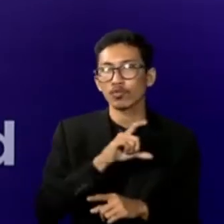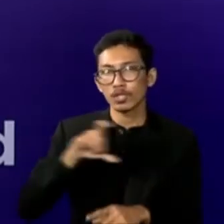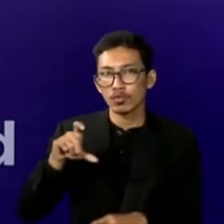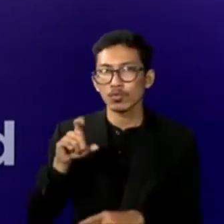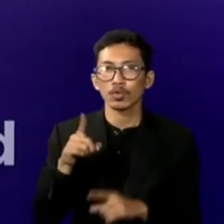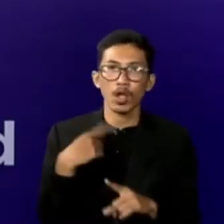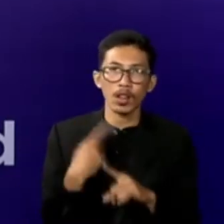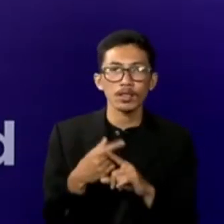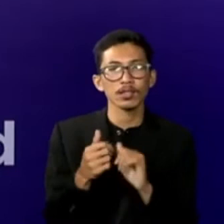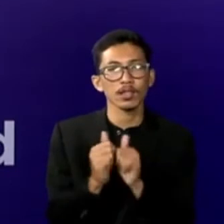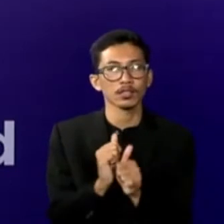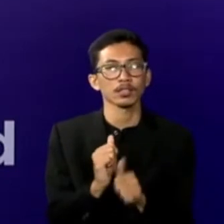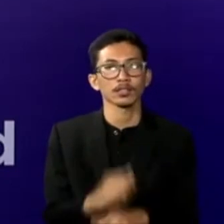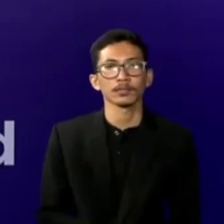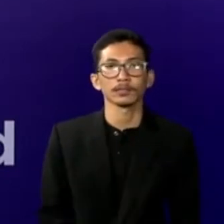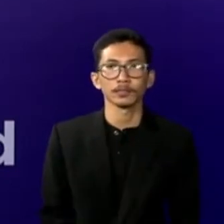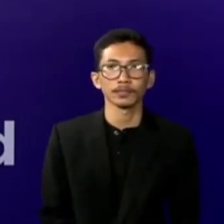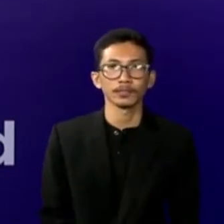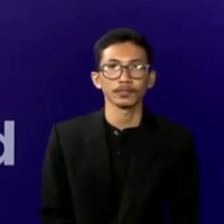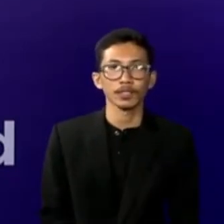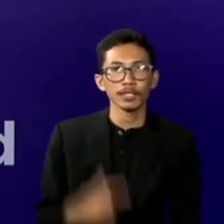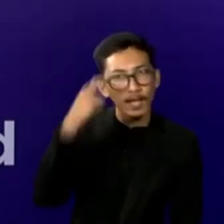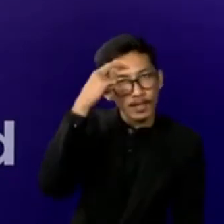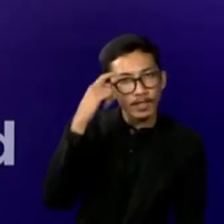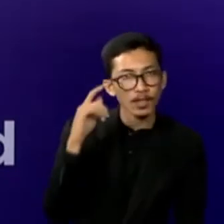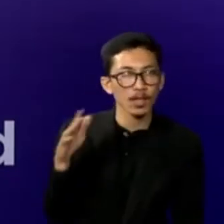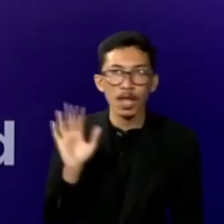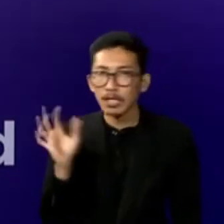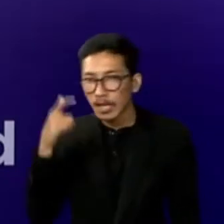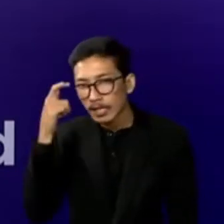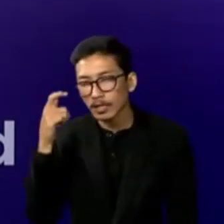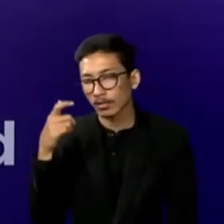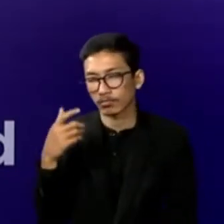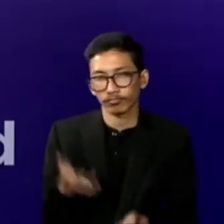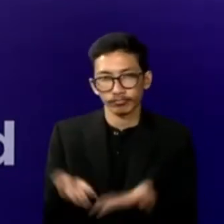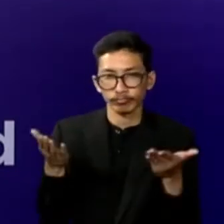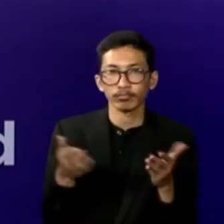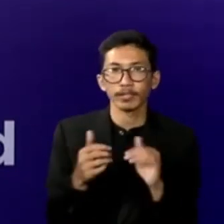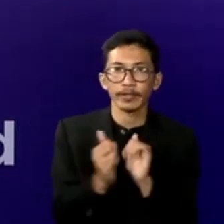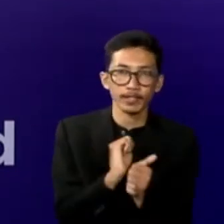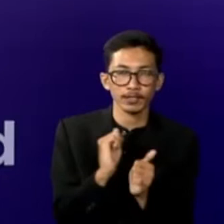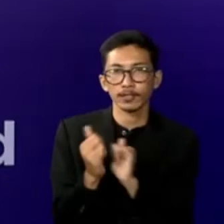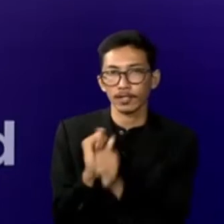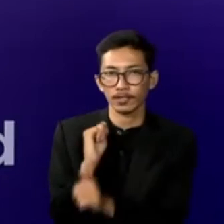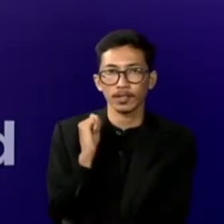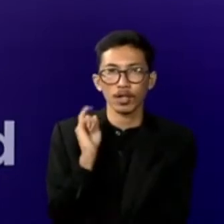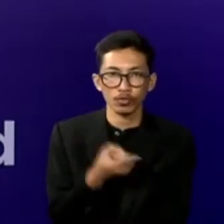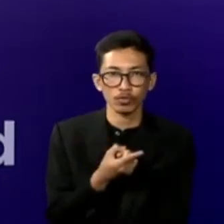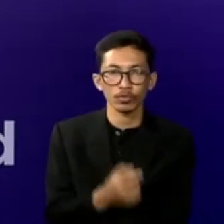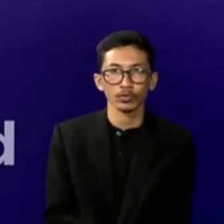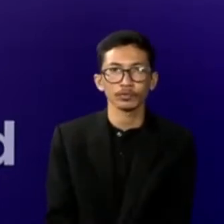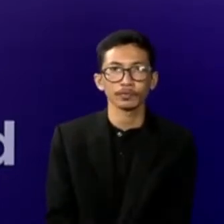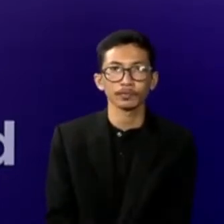selalu testing bergejala ataupun tidak gejala dari itu itu saja kata-katanya sudah menjadi menjelaskan bahwa